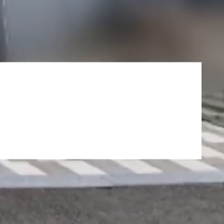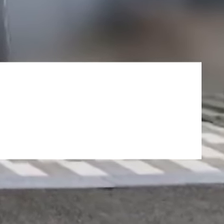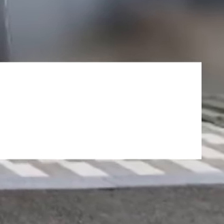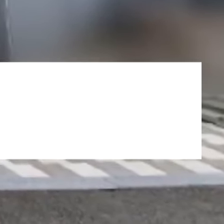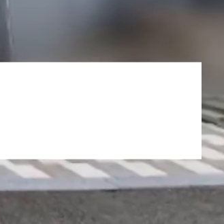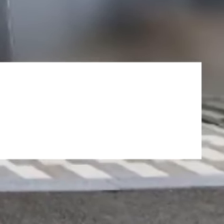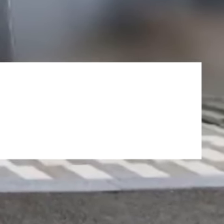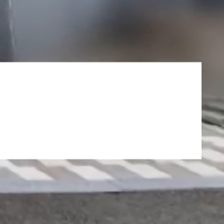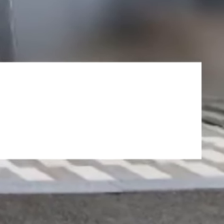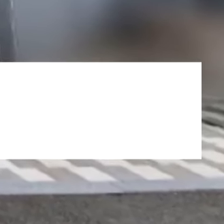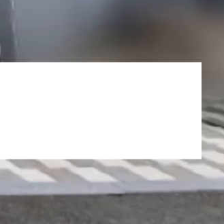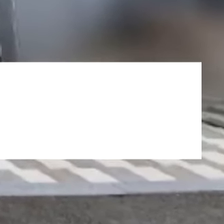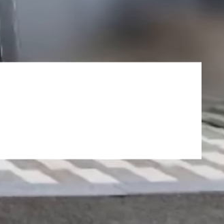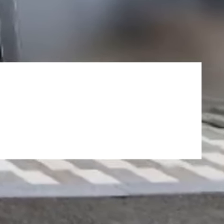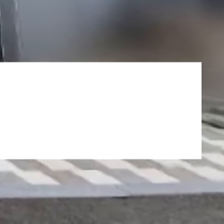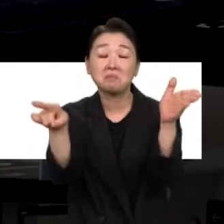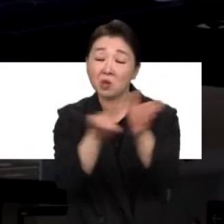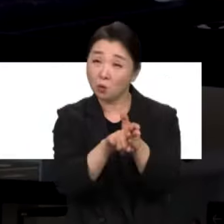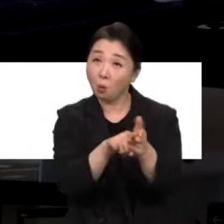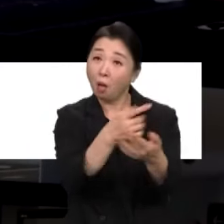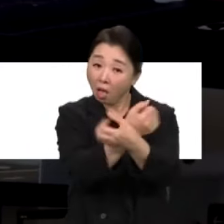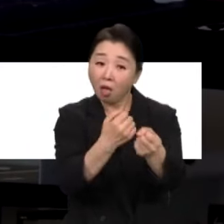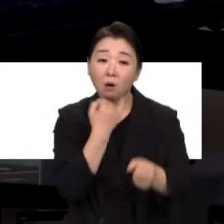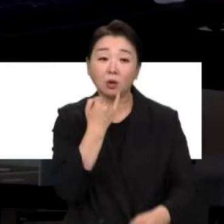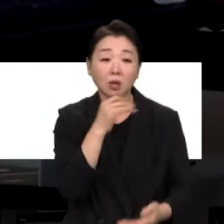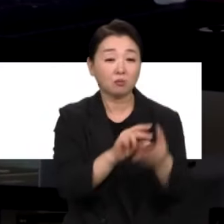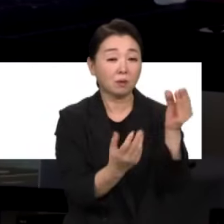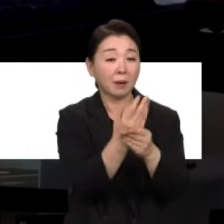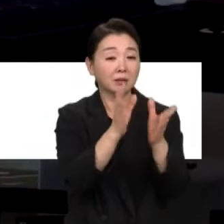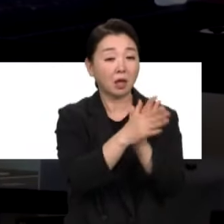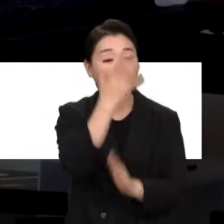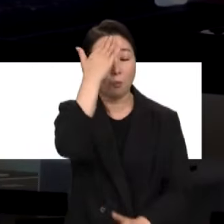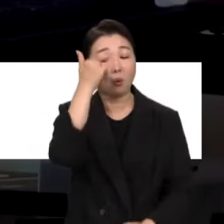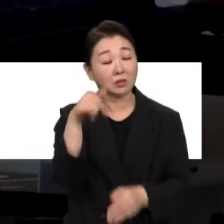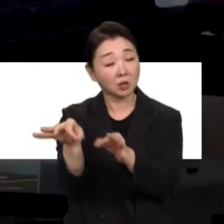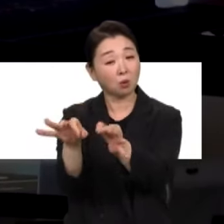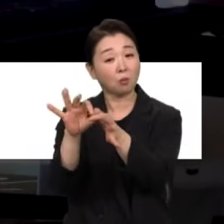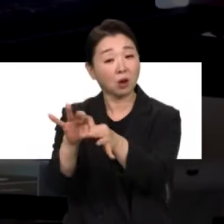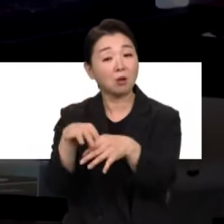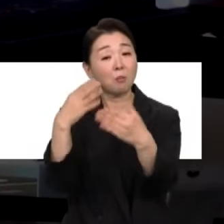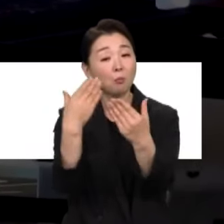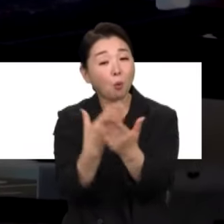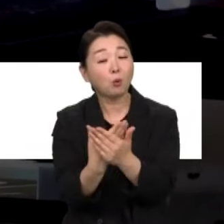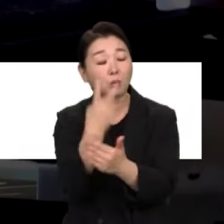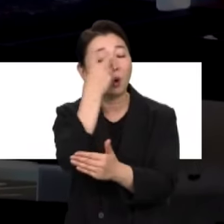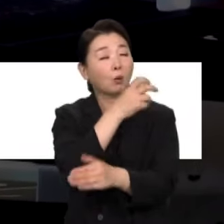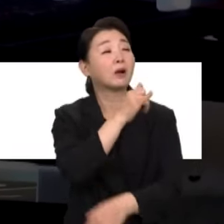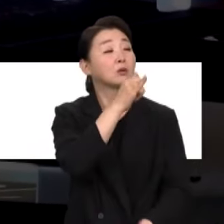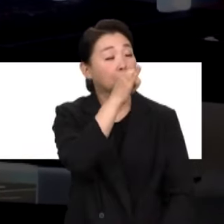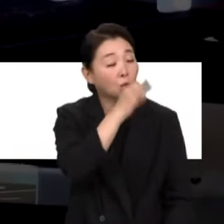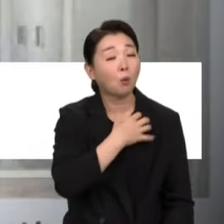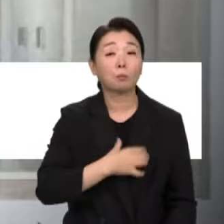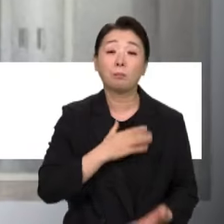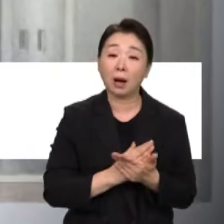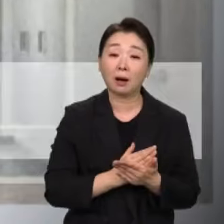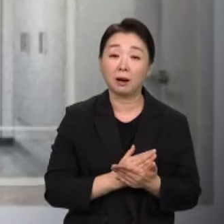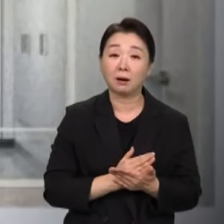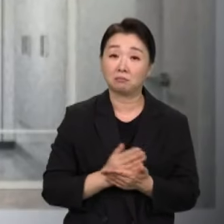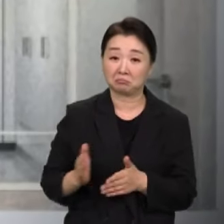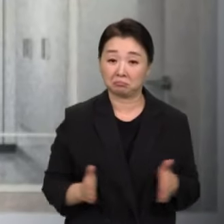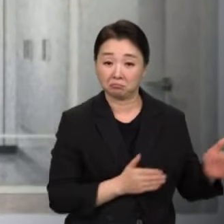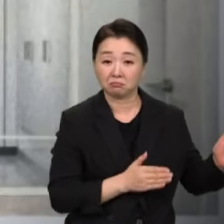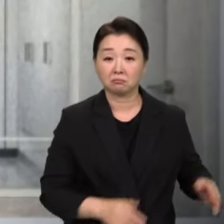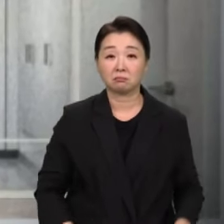진행하시면 되시는 거고요 문제가 발생했을 경우 저희 본사 영 쪽에서 의를 하고 있기 때문에